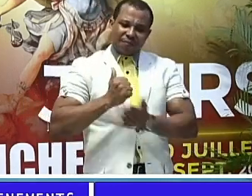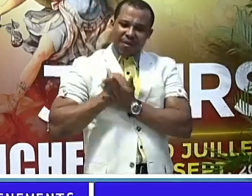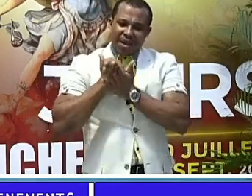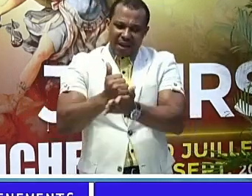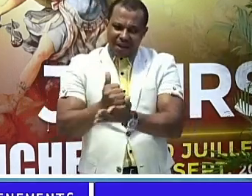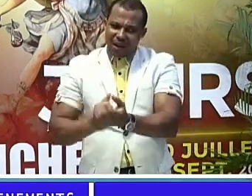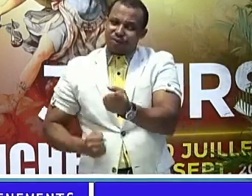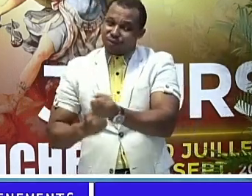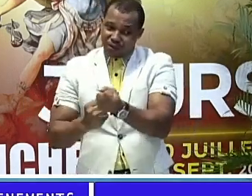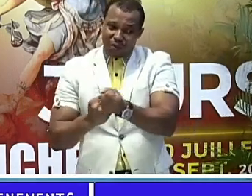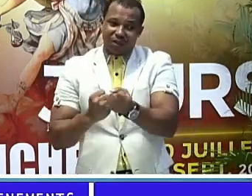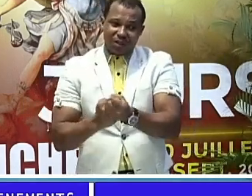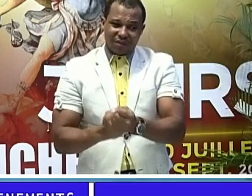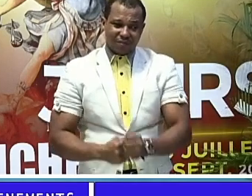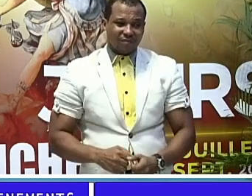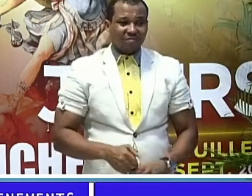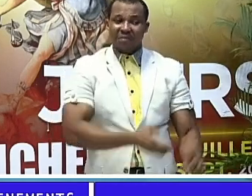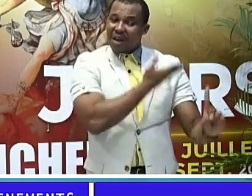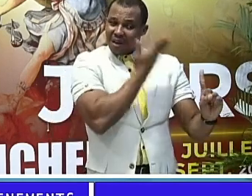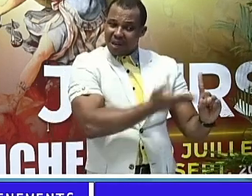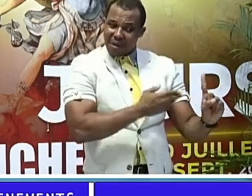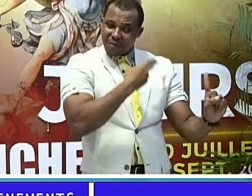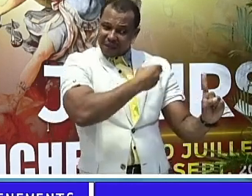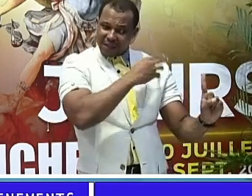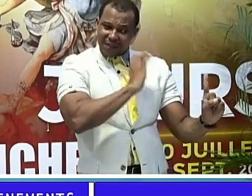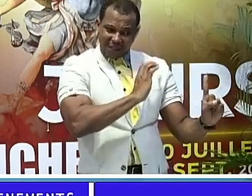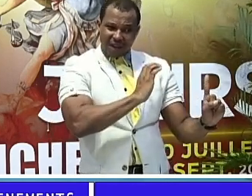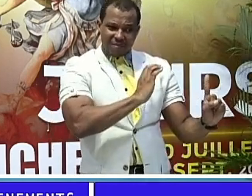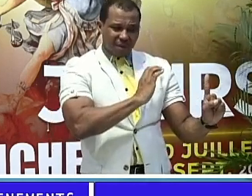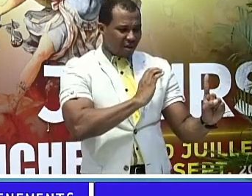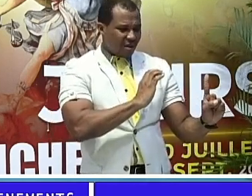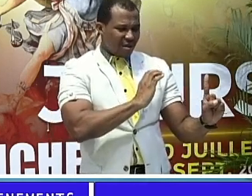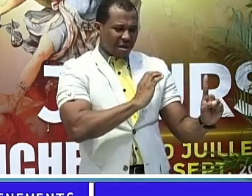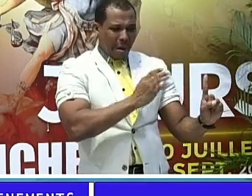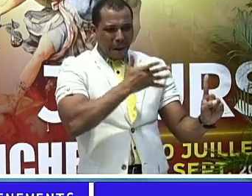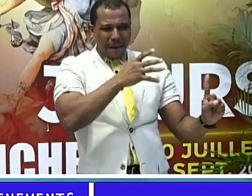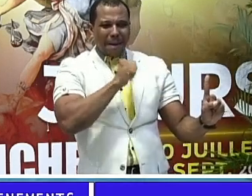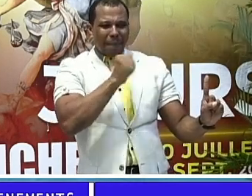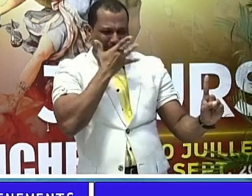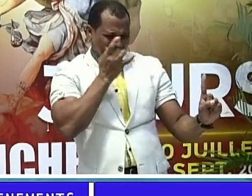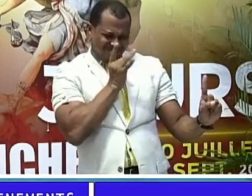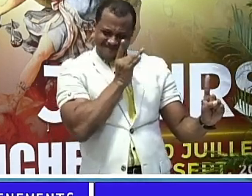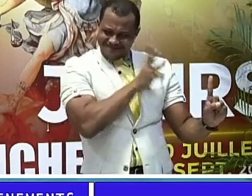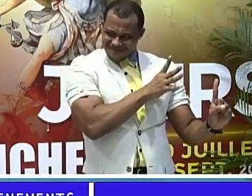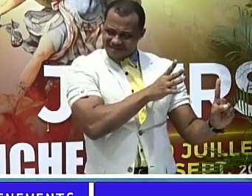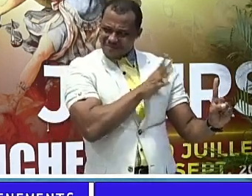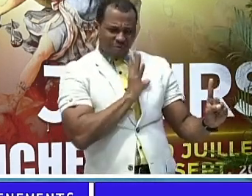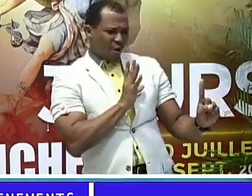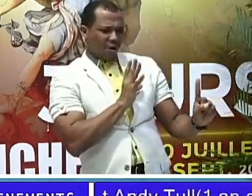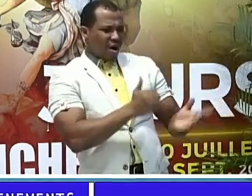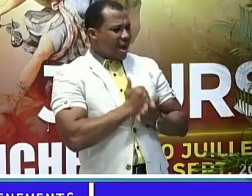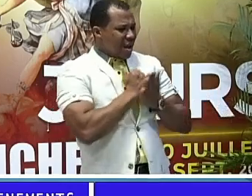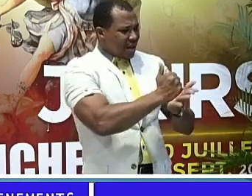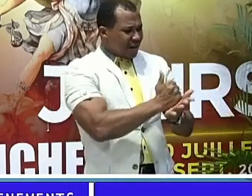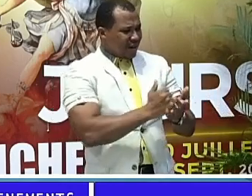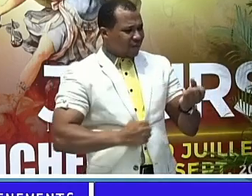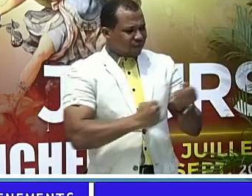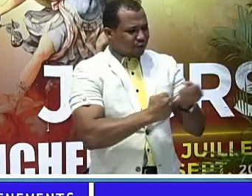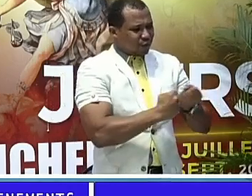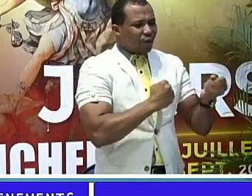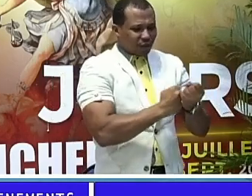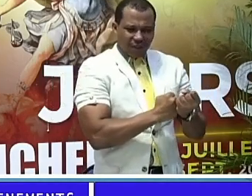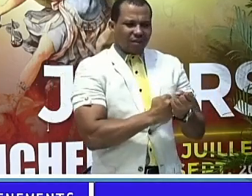souffrir. Bon Dieu, quand en baoul, ou fait effort, ou qu'il y a l'envie. Les bon Dieu veulent prendre, la prendre, mais tout en vivant dans la